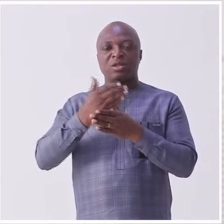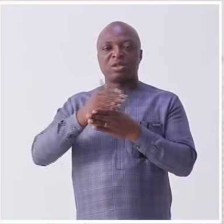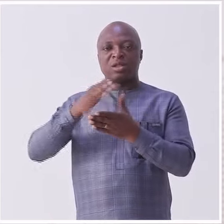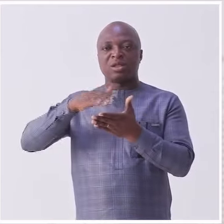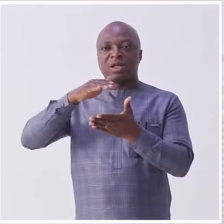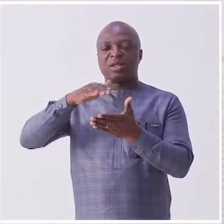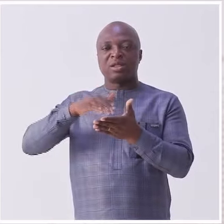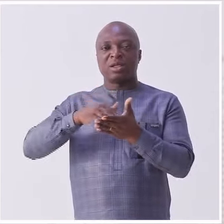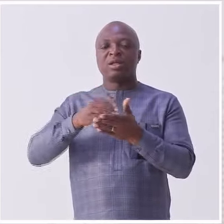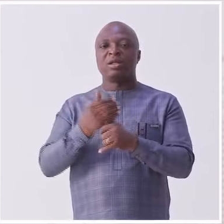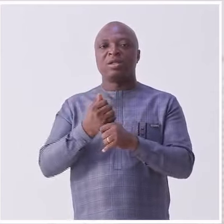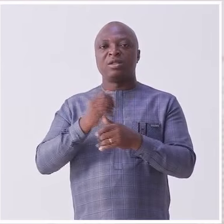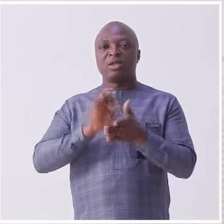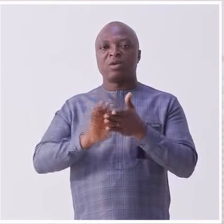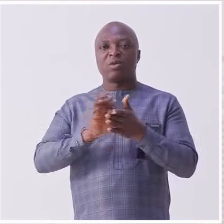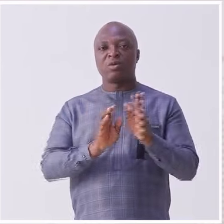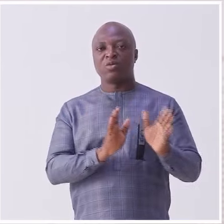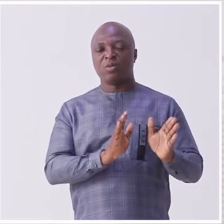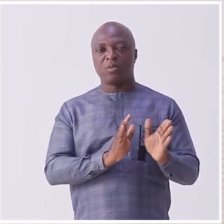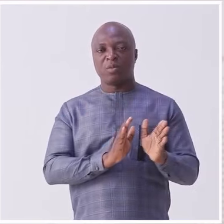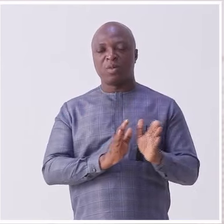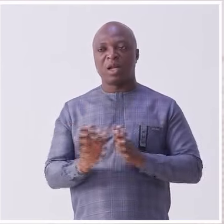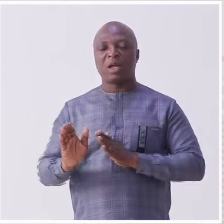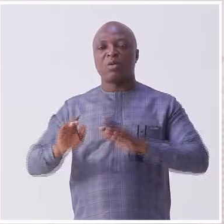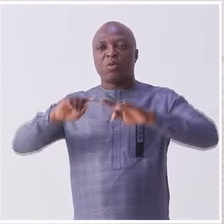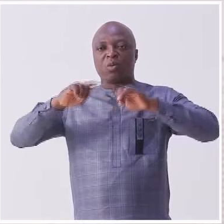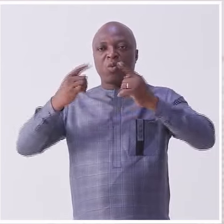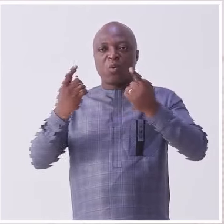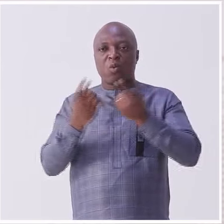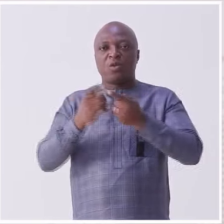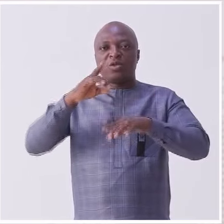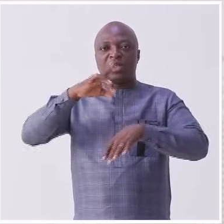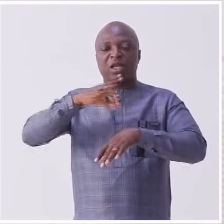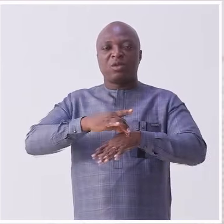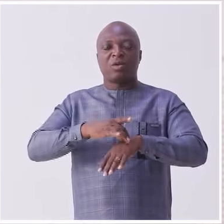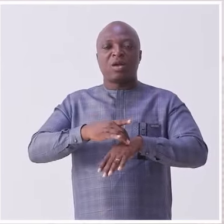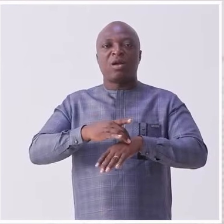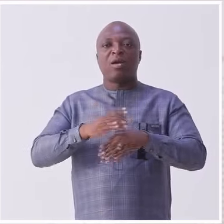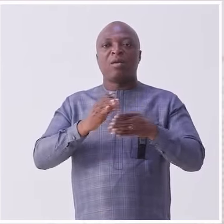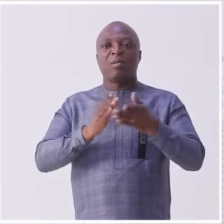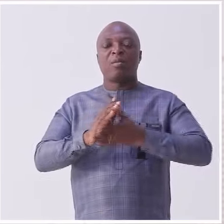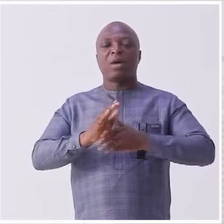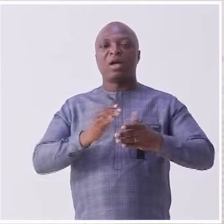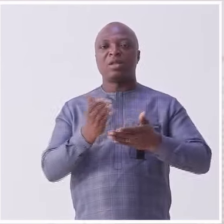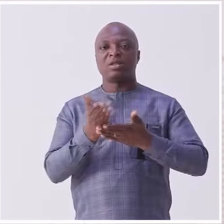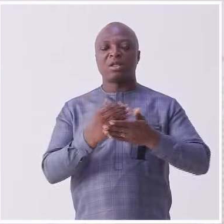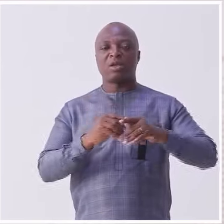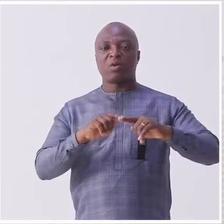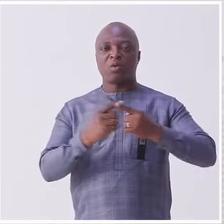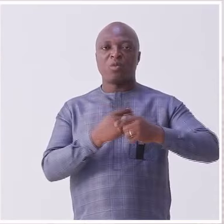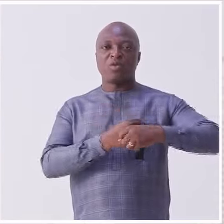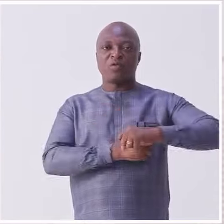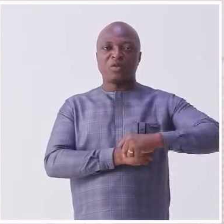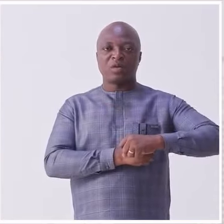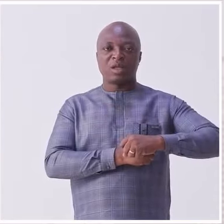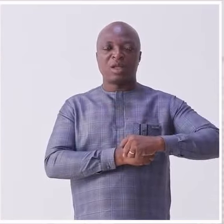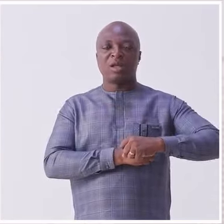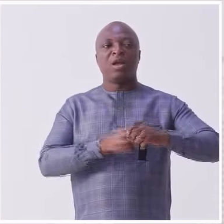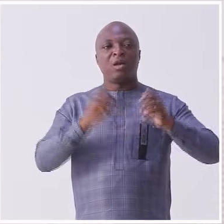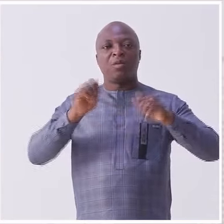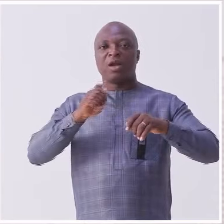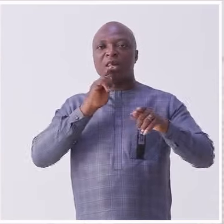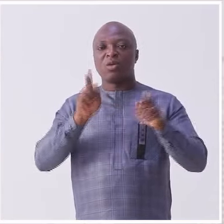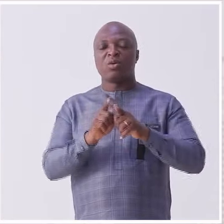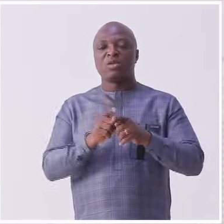décentralisée tient compte du plan de maillage du territoire par les forces de sécurité et pourra